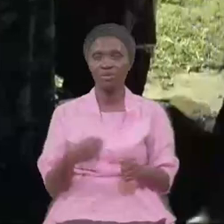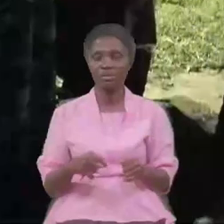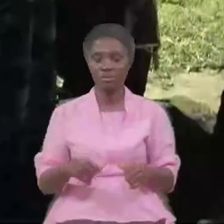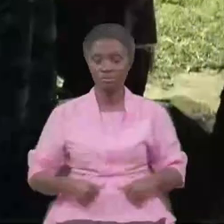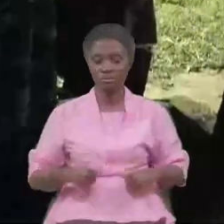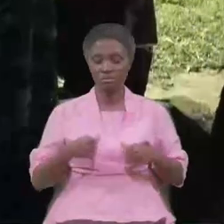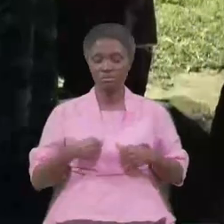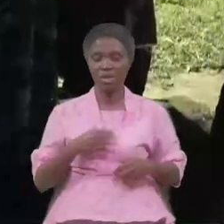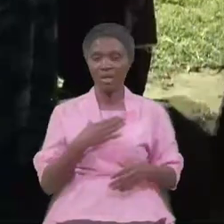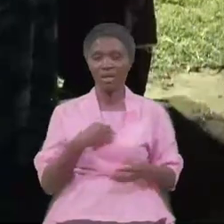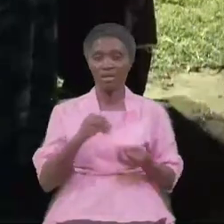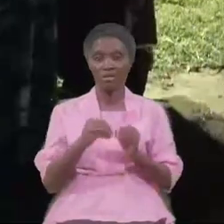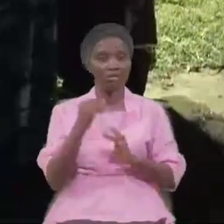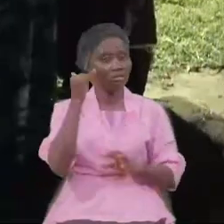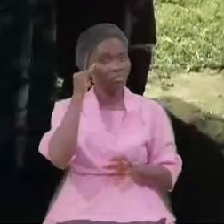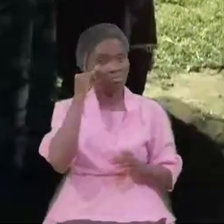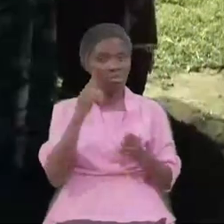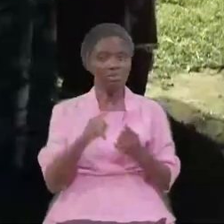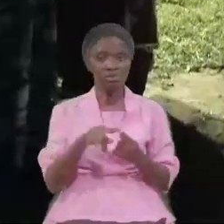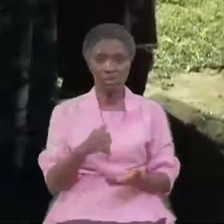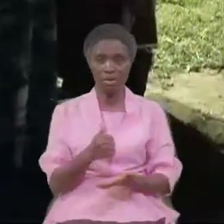lettres majuscules.